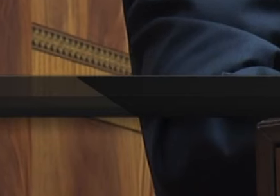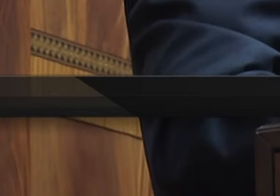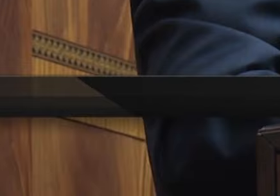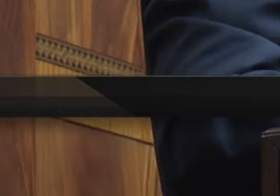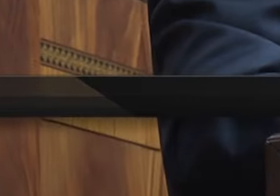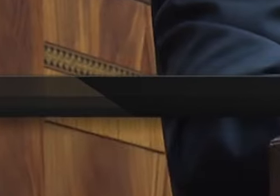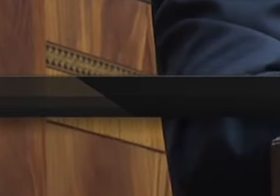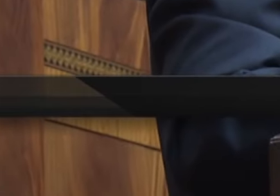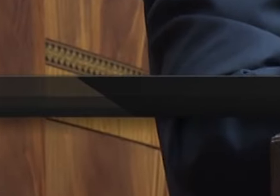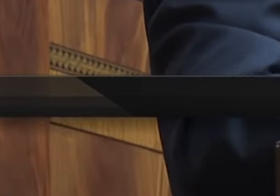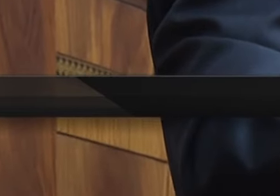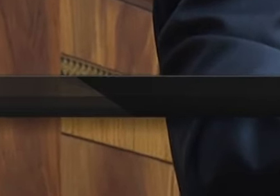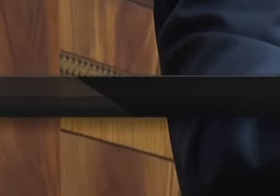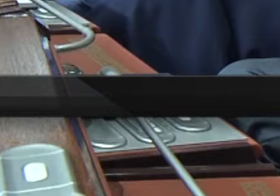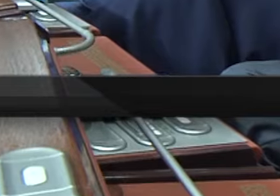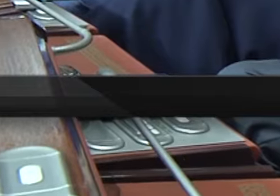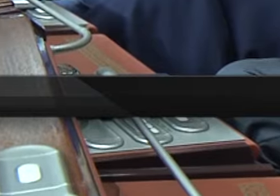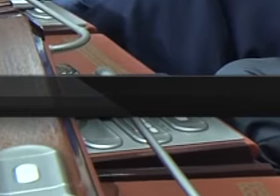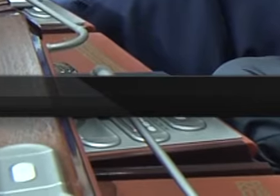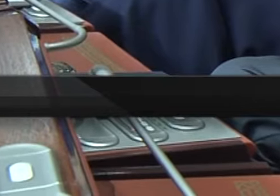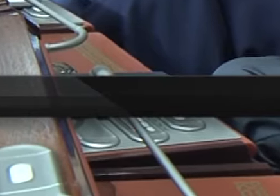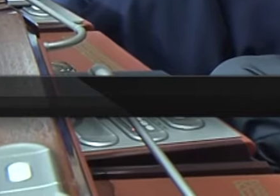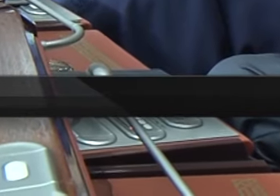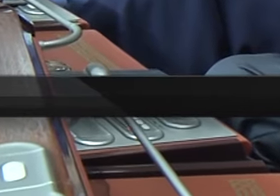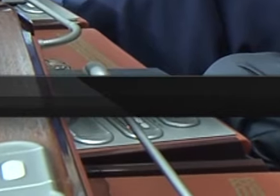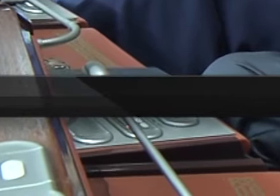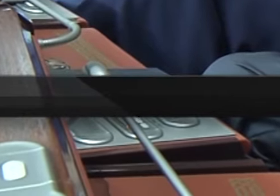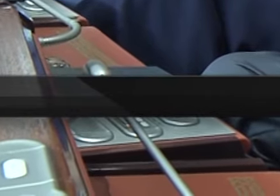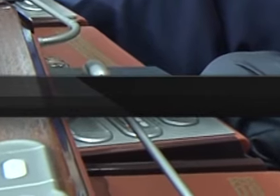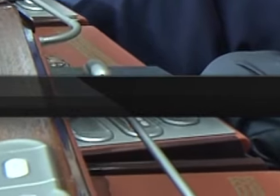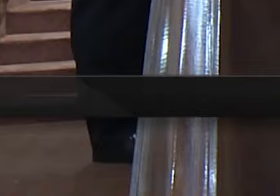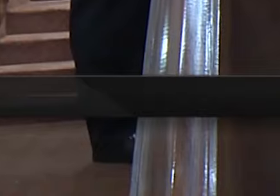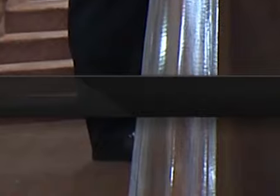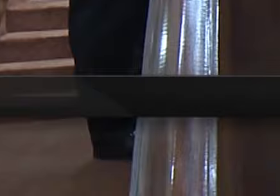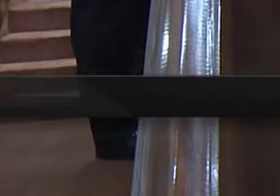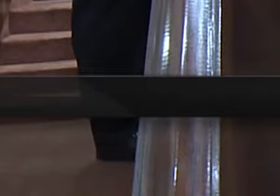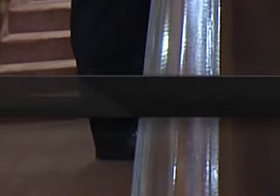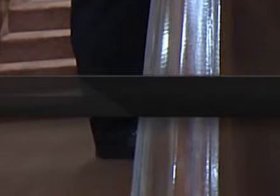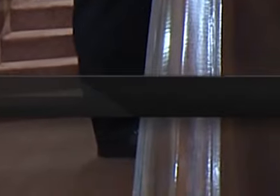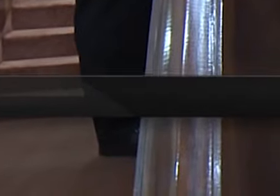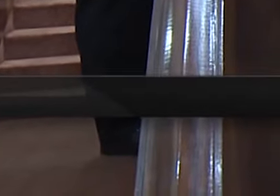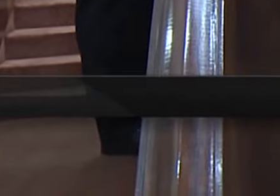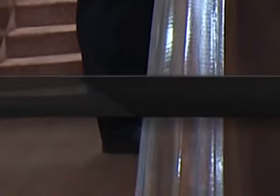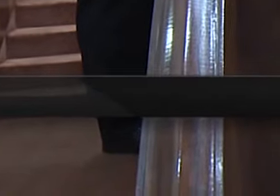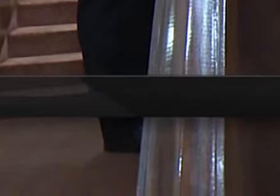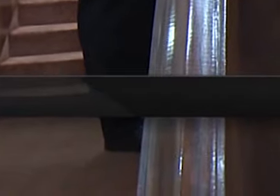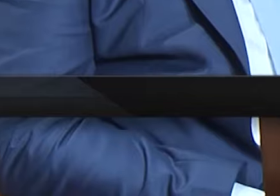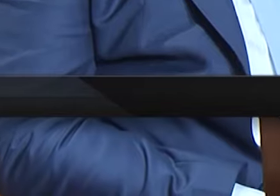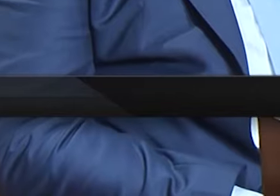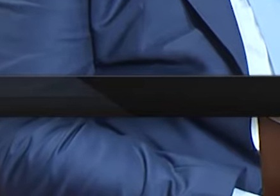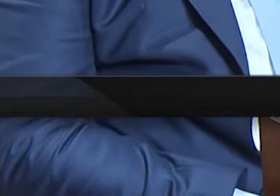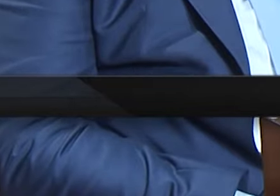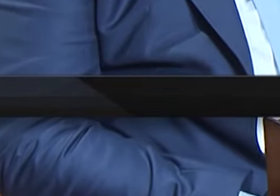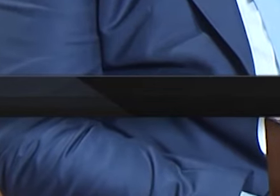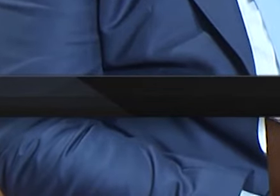مضيان رئيس فريق الوحده والتعادل على الالتزام بقرار مجلسه الوطني الذي سبق له